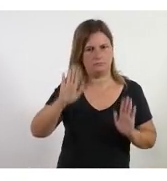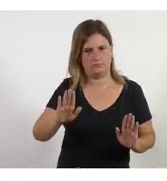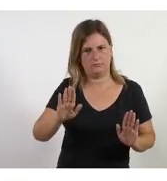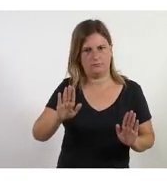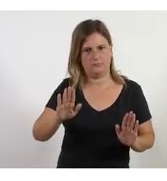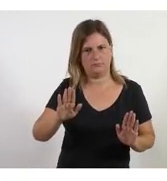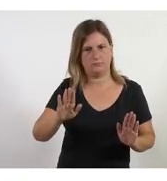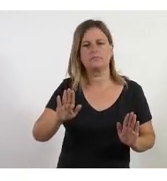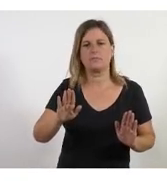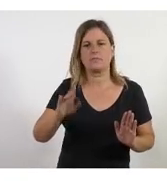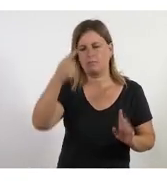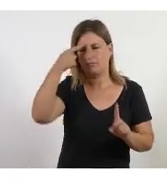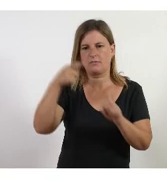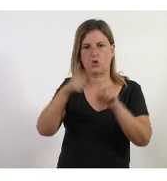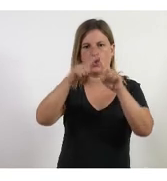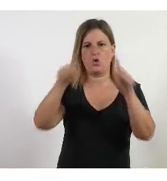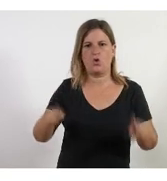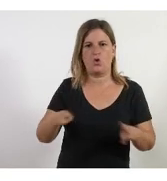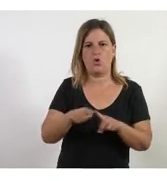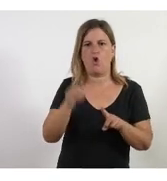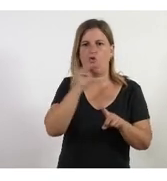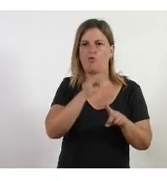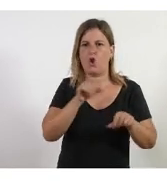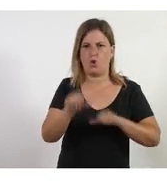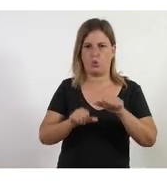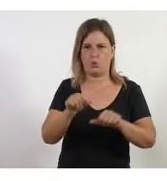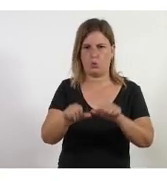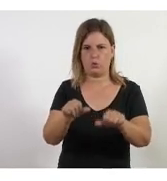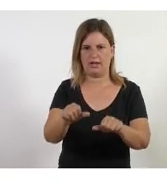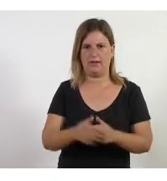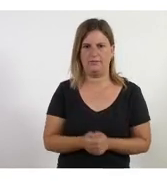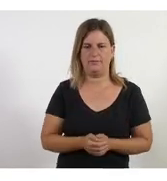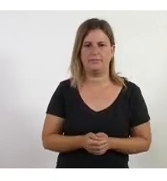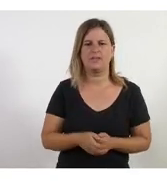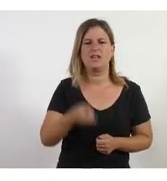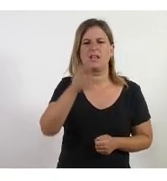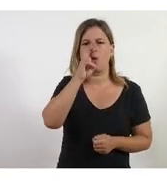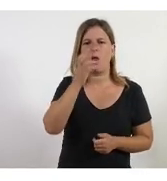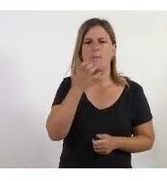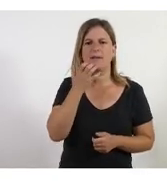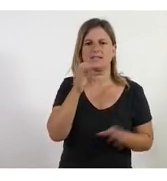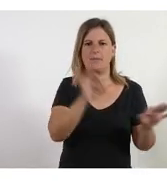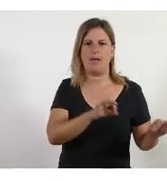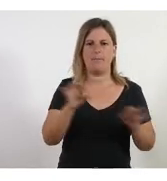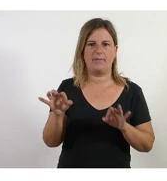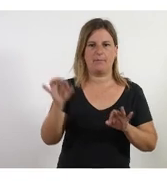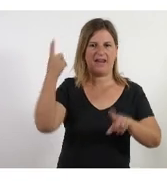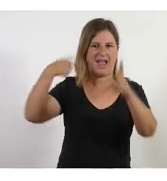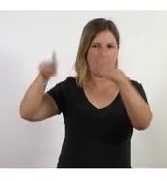fer un full de ruta. És el mateix, és la mateixa cosa que quan prepares un viatge.